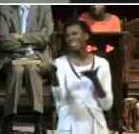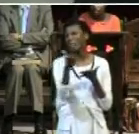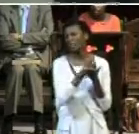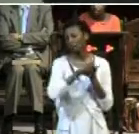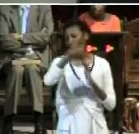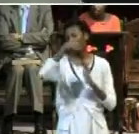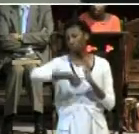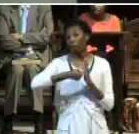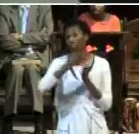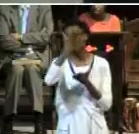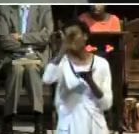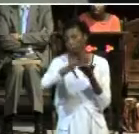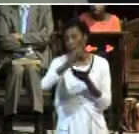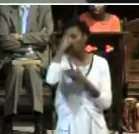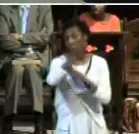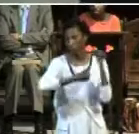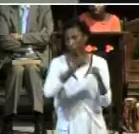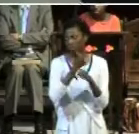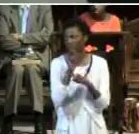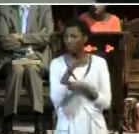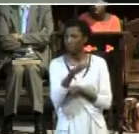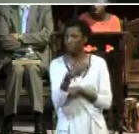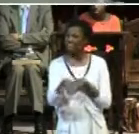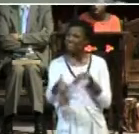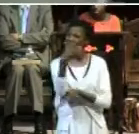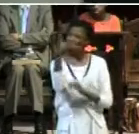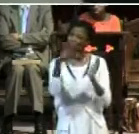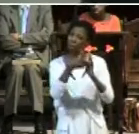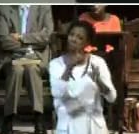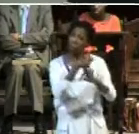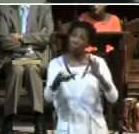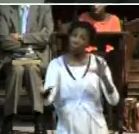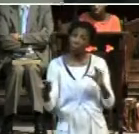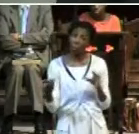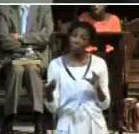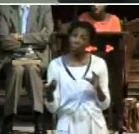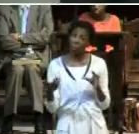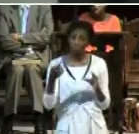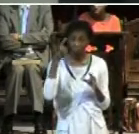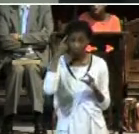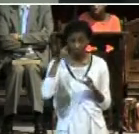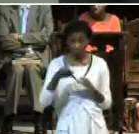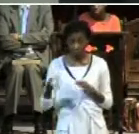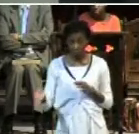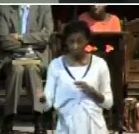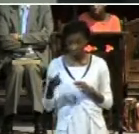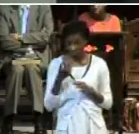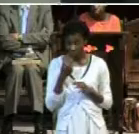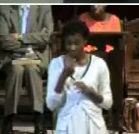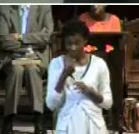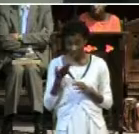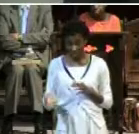15 000 euros. 15 000 euros qui partent en fumée, en vapeur.